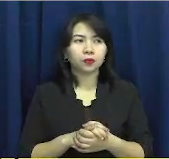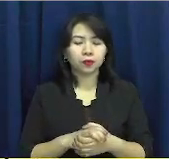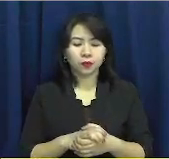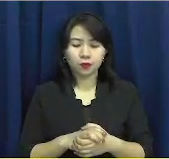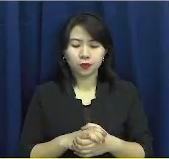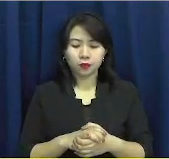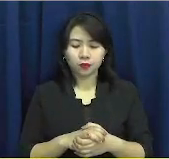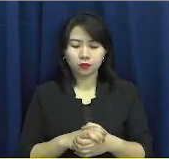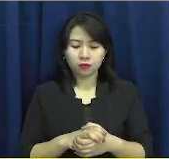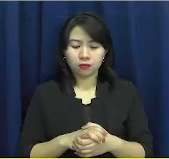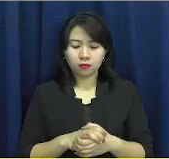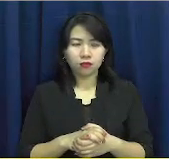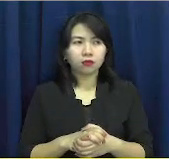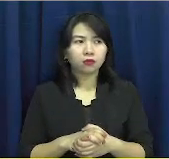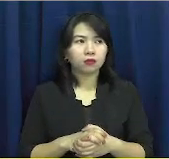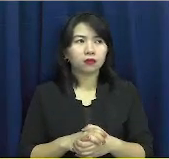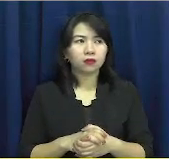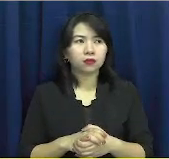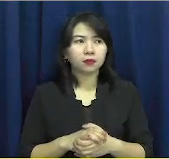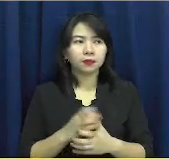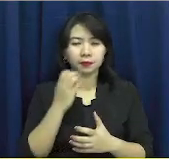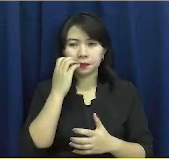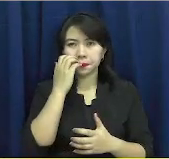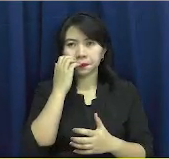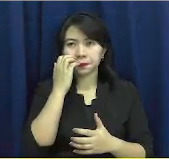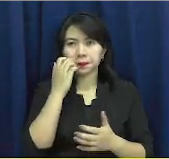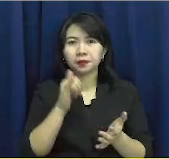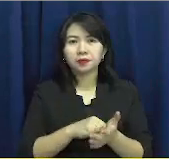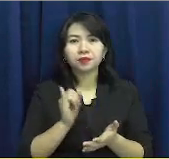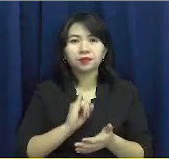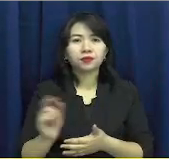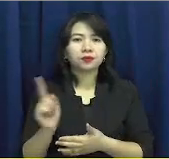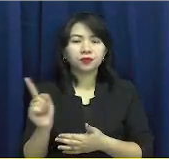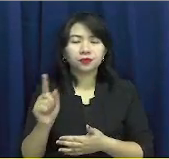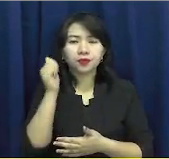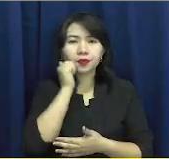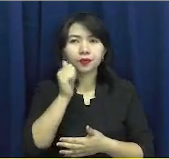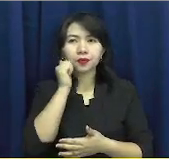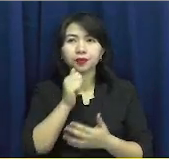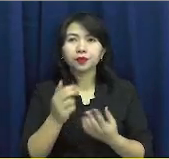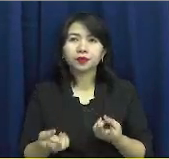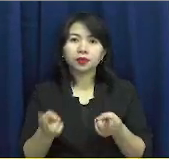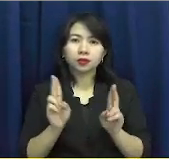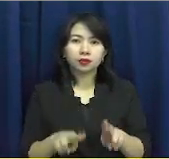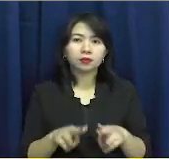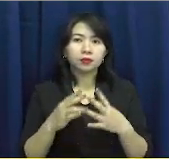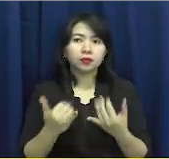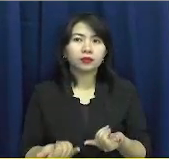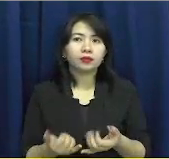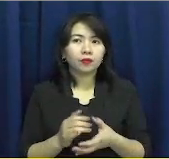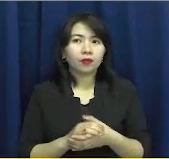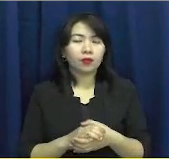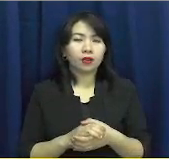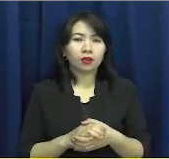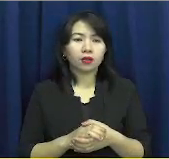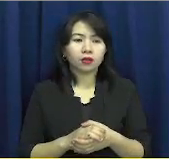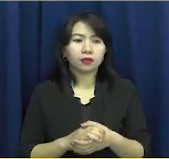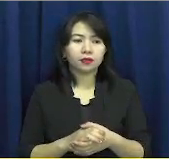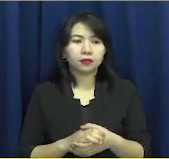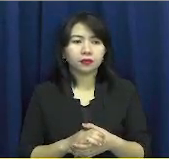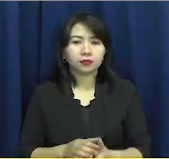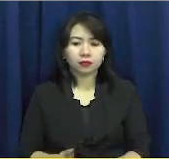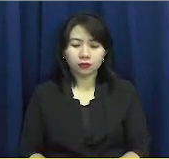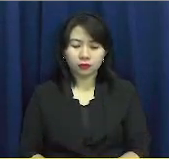spirit. That's a very, not just common, but yan ay pinaka, ano na eh. Yeah, pati, ano na yan, madalas na natin